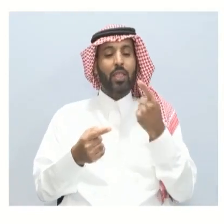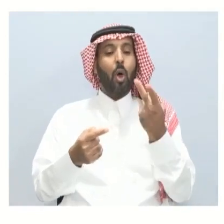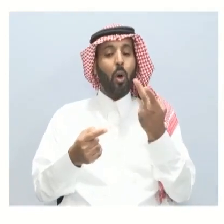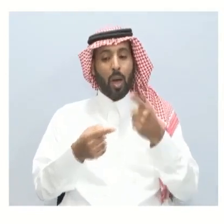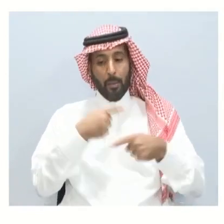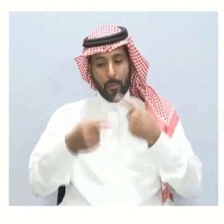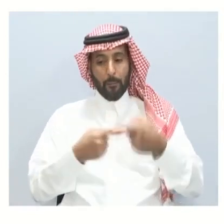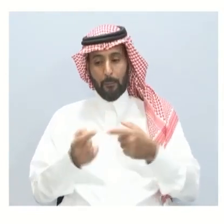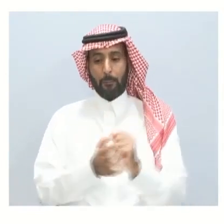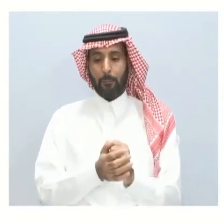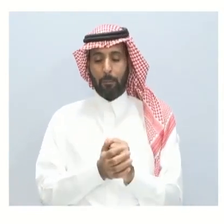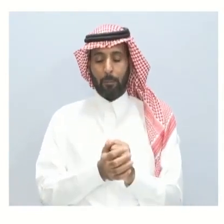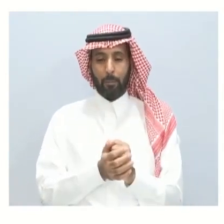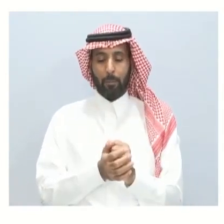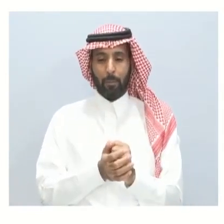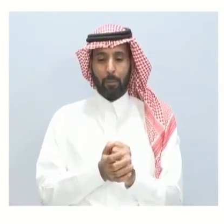الدوره